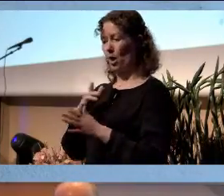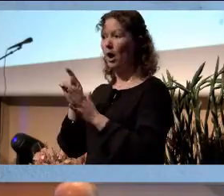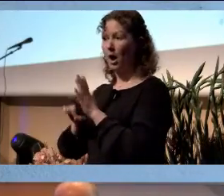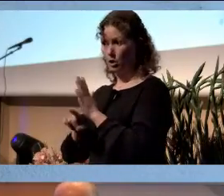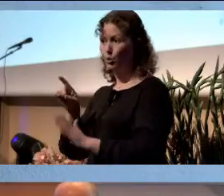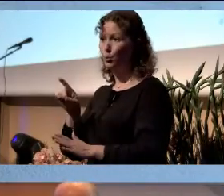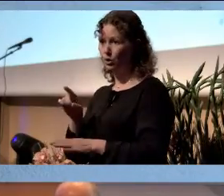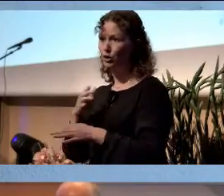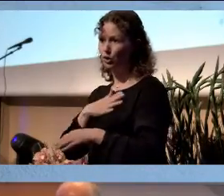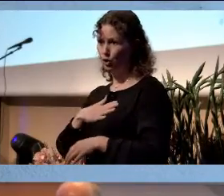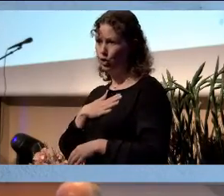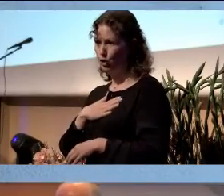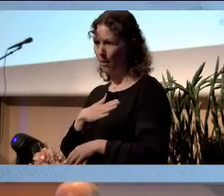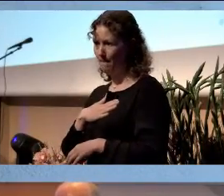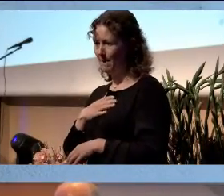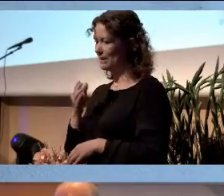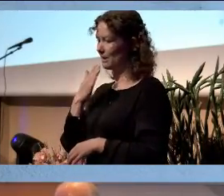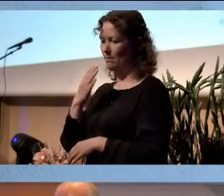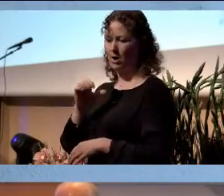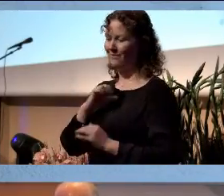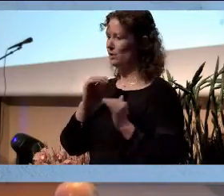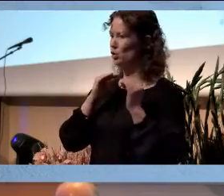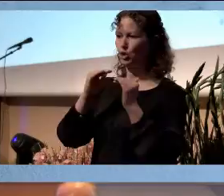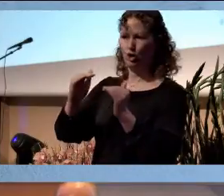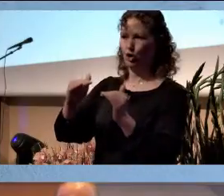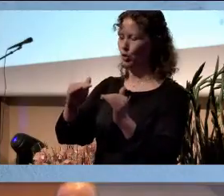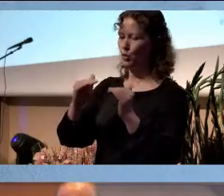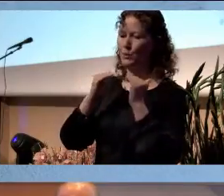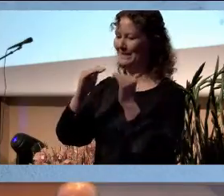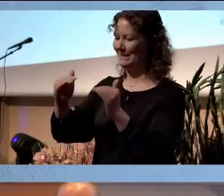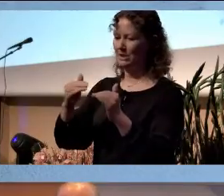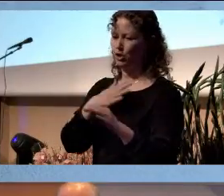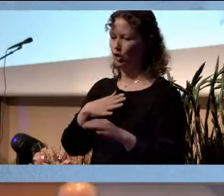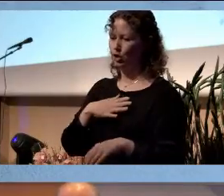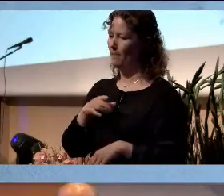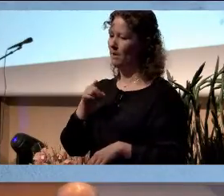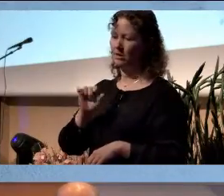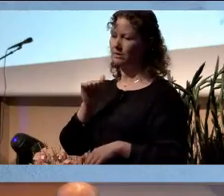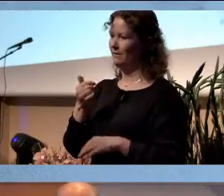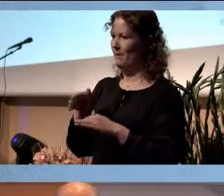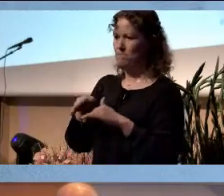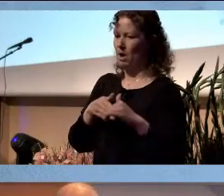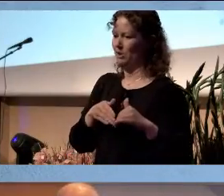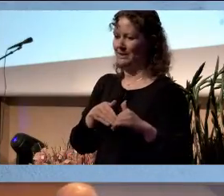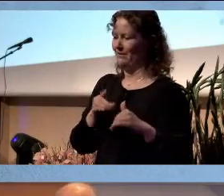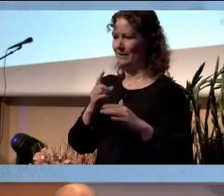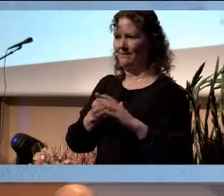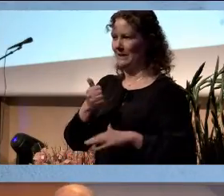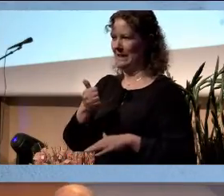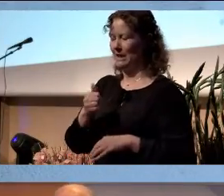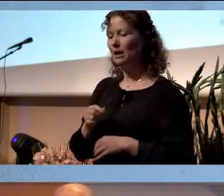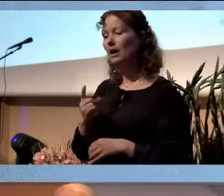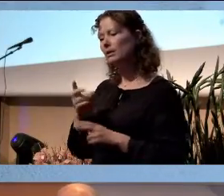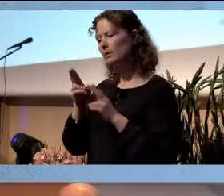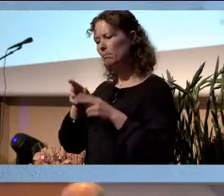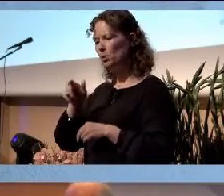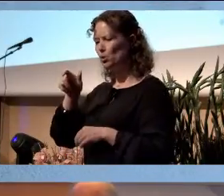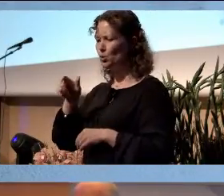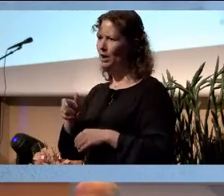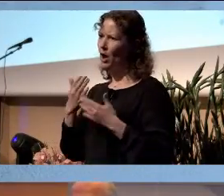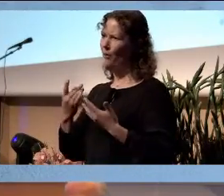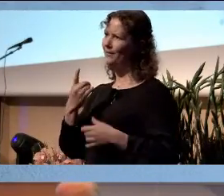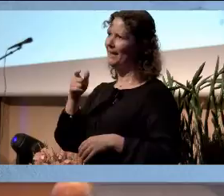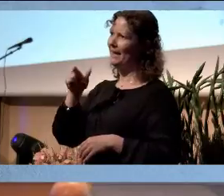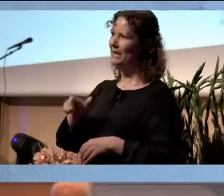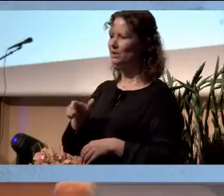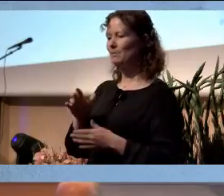sykdom. Det er ikke bra hvis du har kronisk sykdom. Da er det ikke å omgjøre å være passiv pasient. En bruker er ofte en som